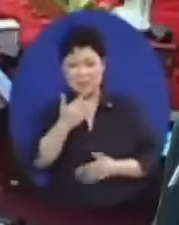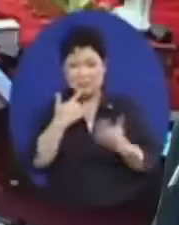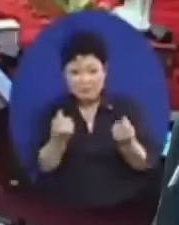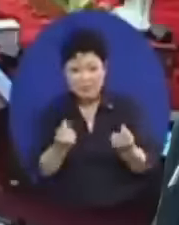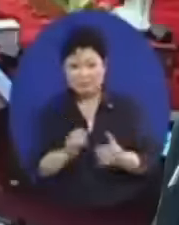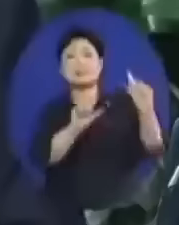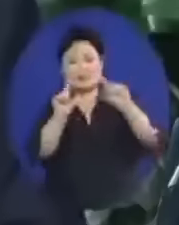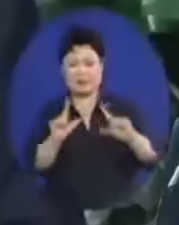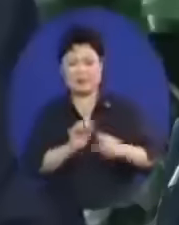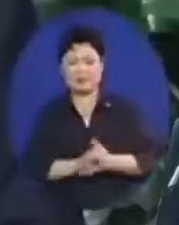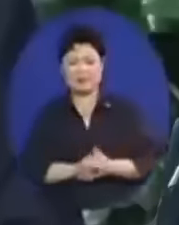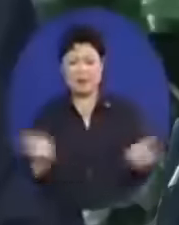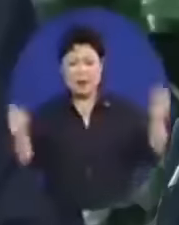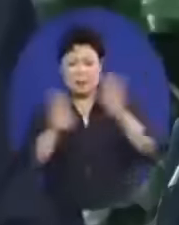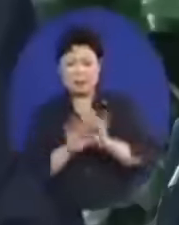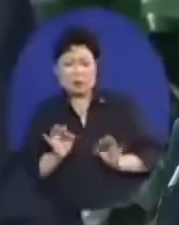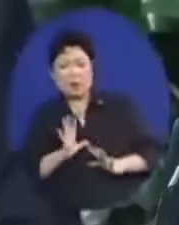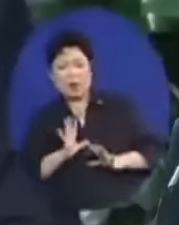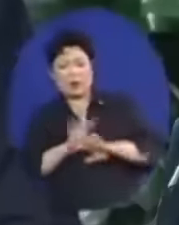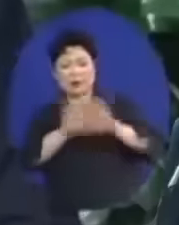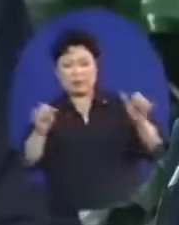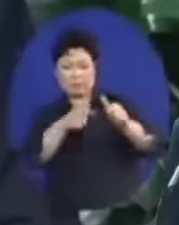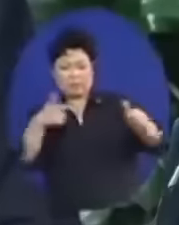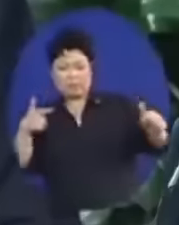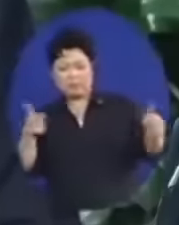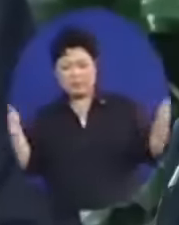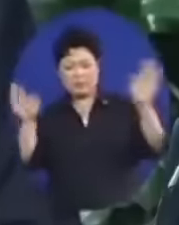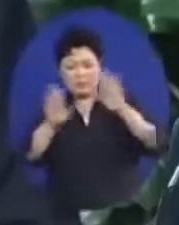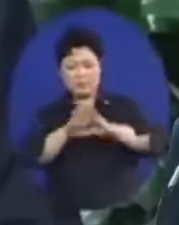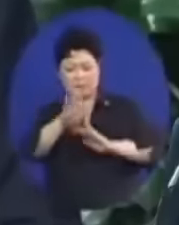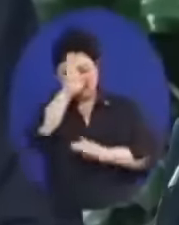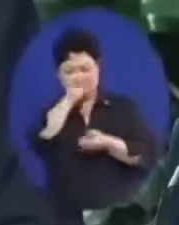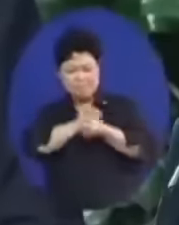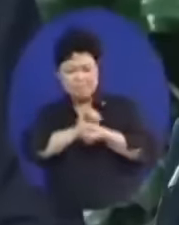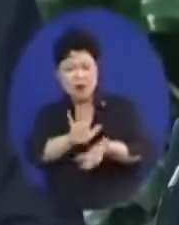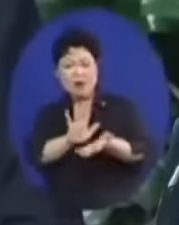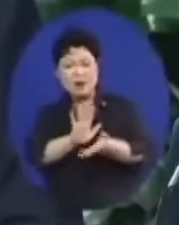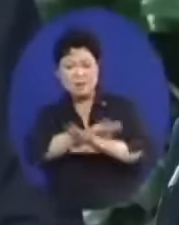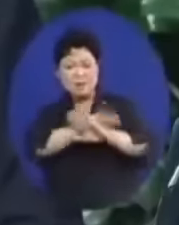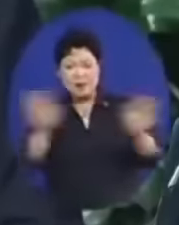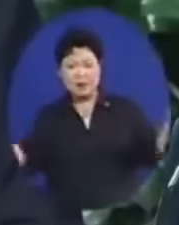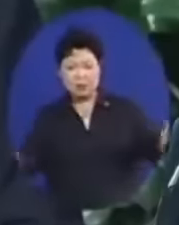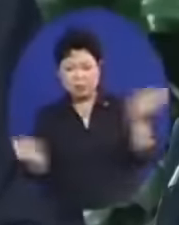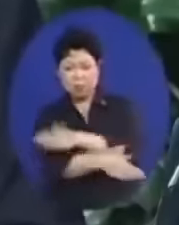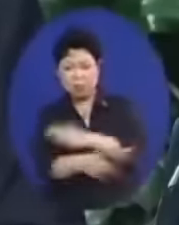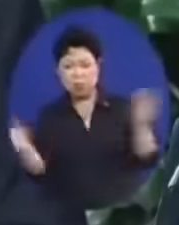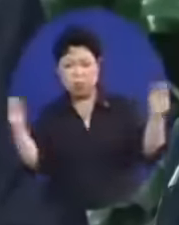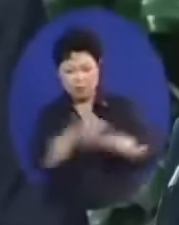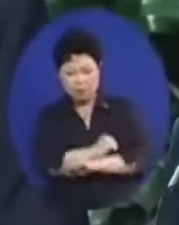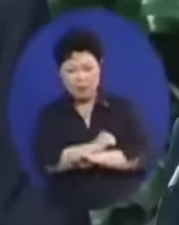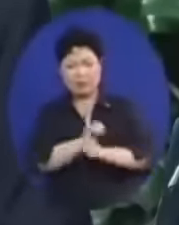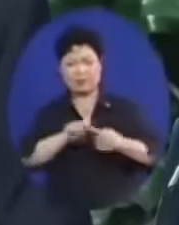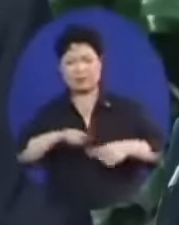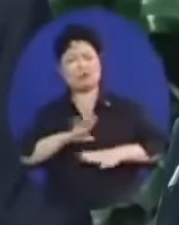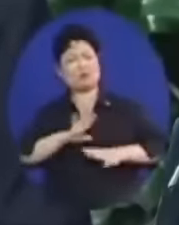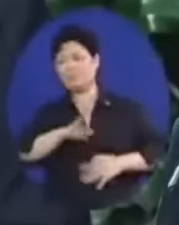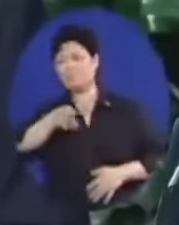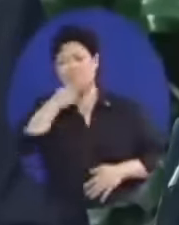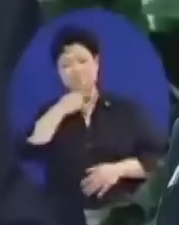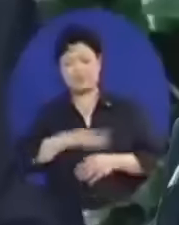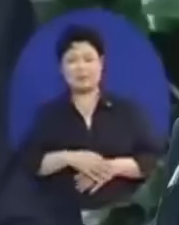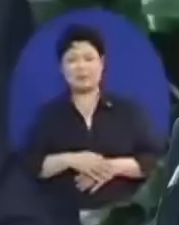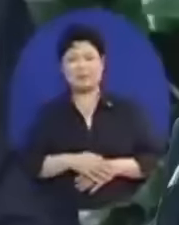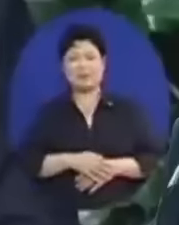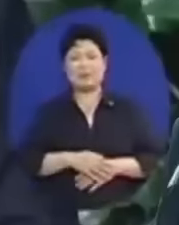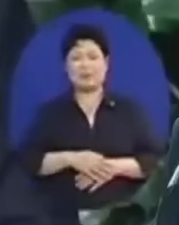않습니까? 밤의 놀람과 낮에 흐르는 살과 흑암 중에 하는 연병과 백주의 황폐케 하는 파멸을 두려워하지 않습니다.